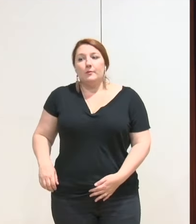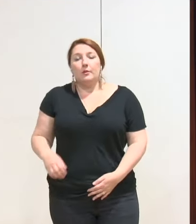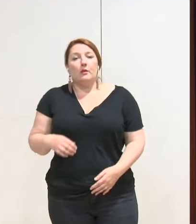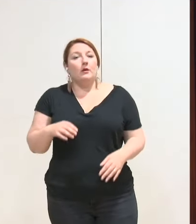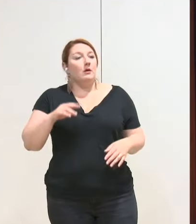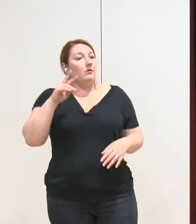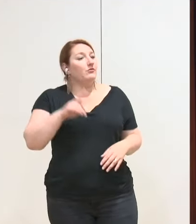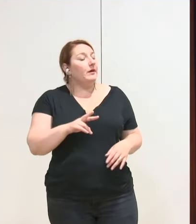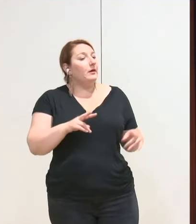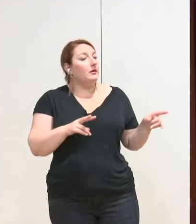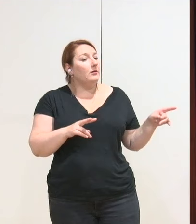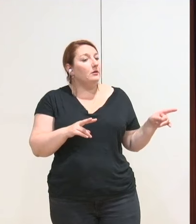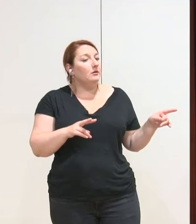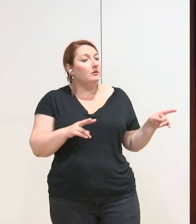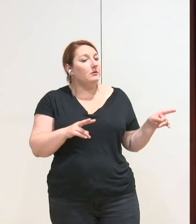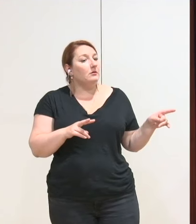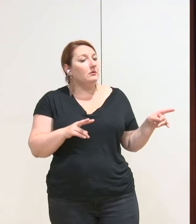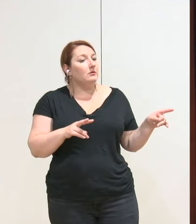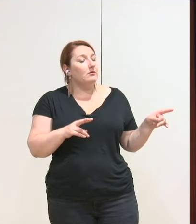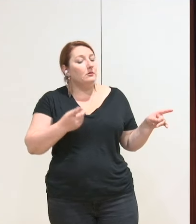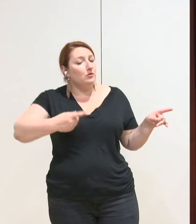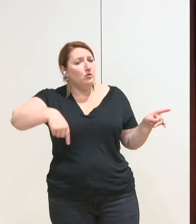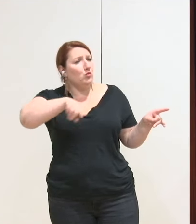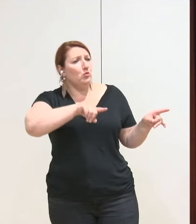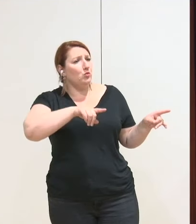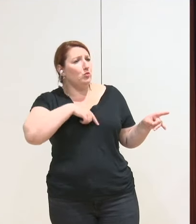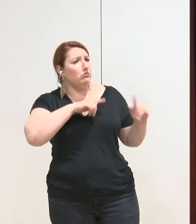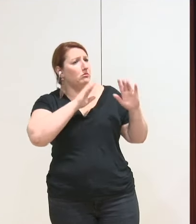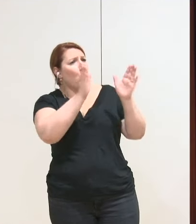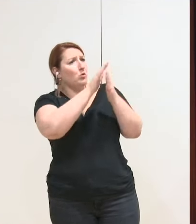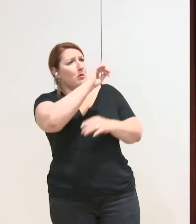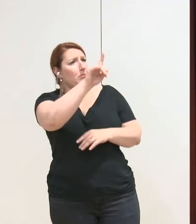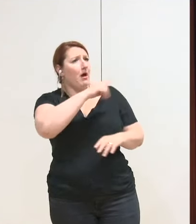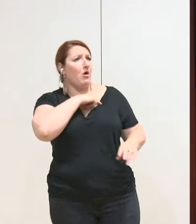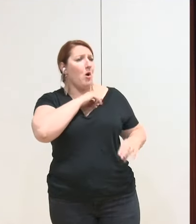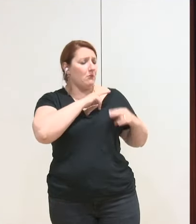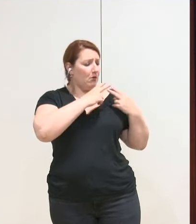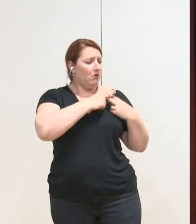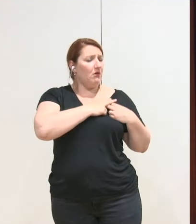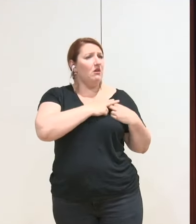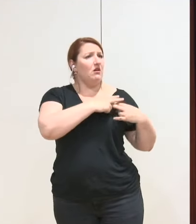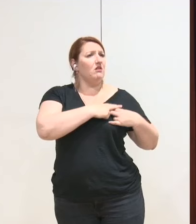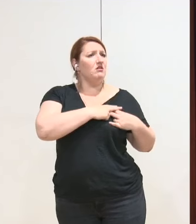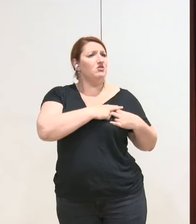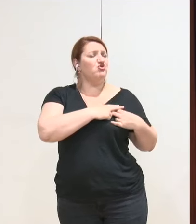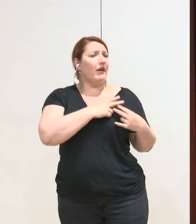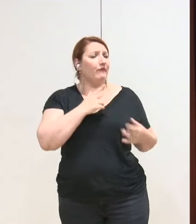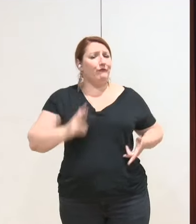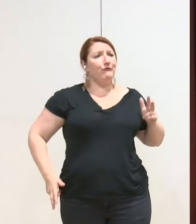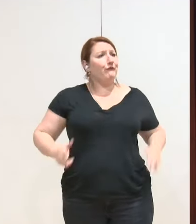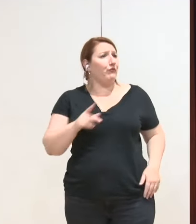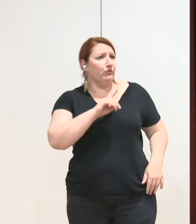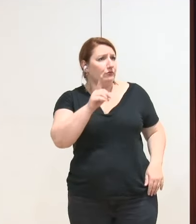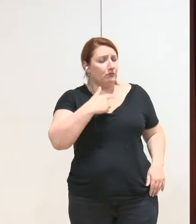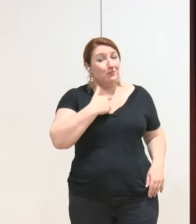c'est normal que vous vous comportiez en shérif vous ne l'êtes pas vous devez en revanche assumer pleinement vos pouvoirs ainsi que le rôle de la